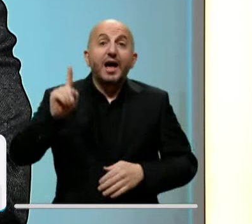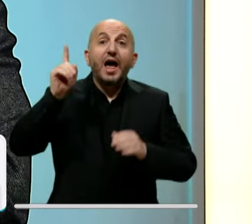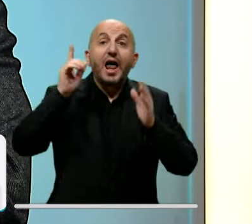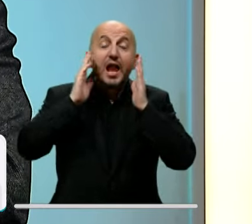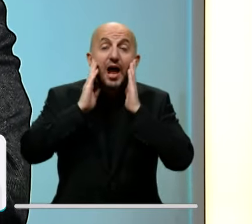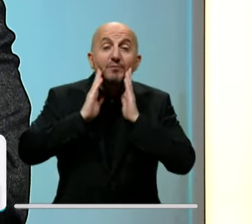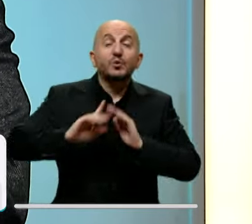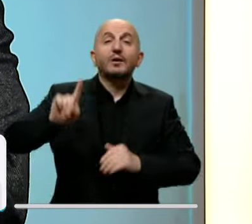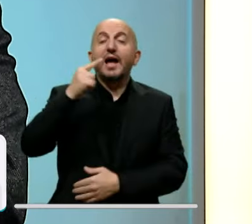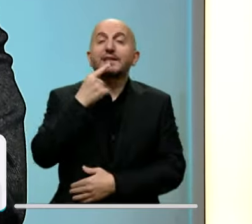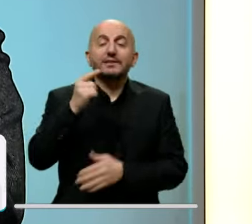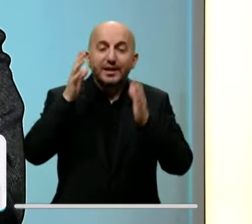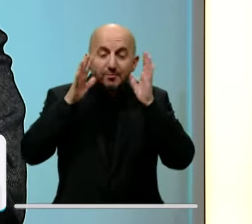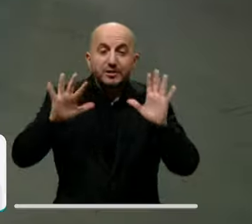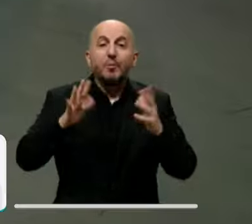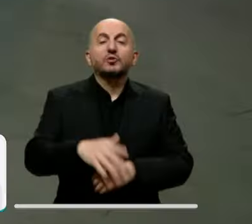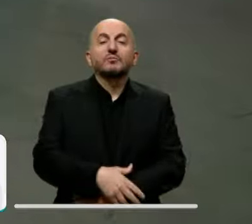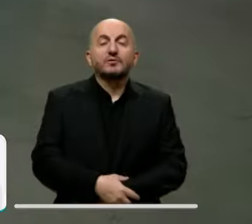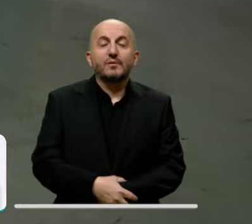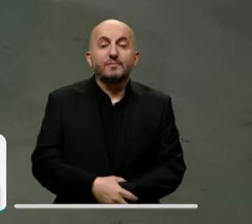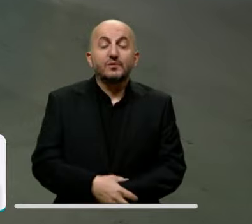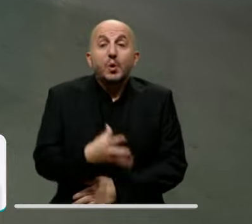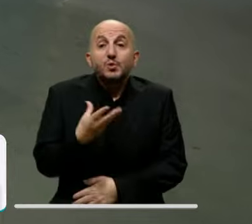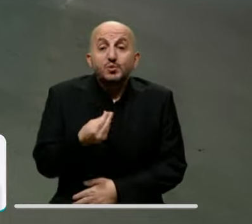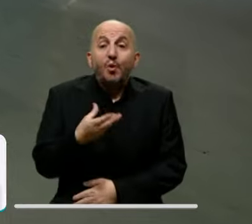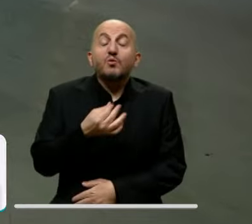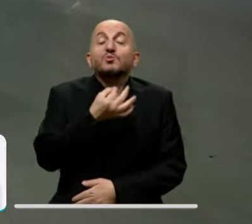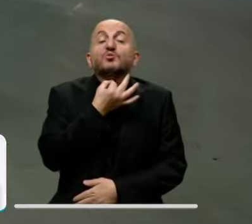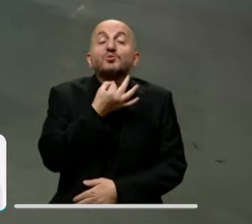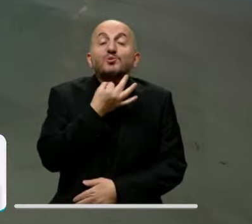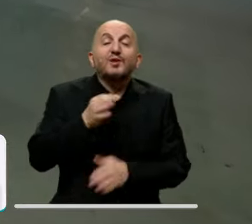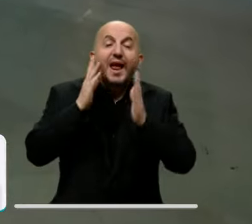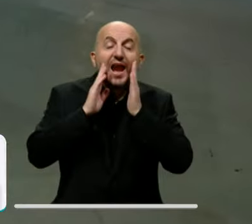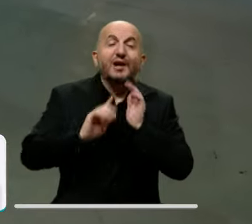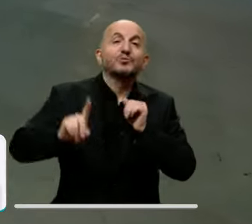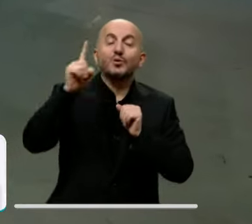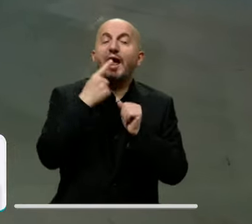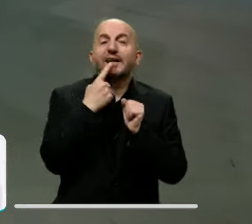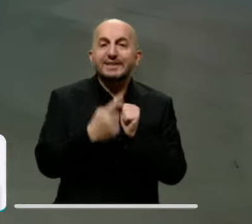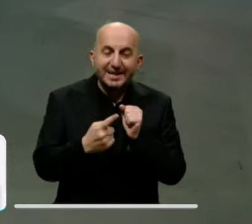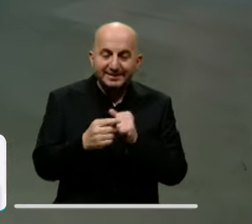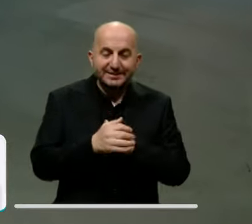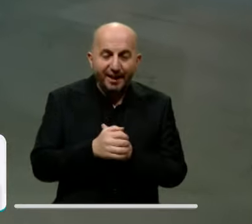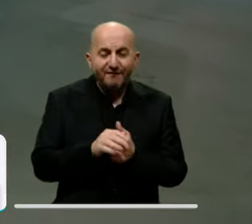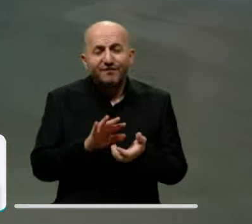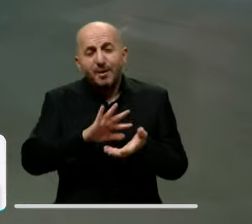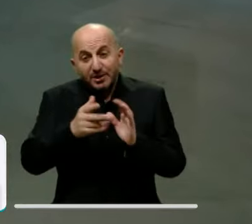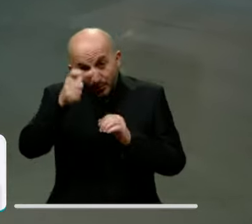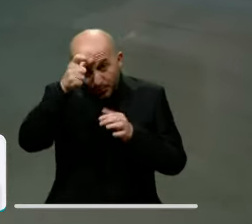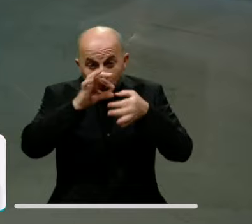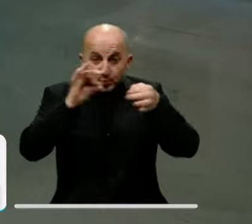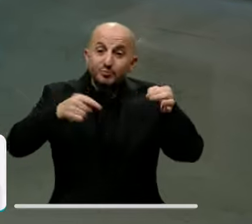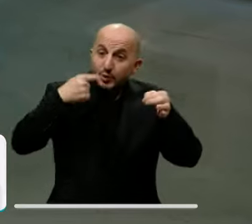dese namazı bozulmaz Ama çok şükür elhamdülillah derse Ama çok şükür elhamdülillah derse veya başka Türkçe